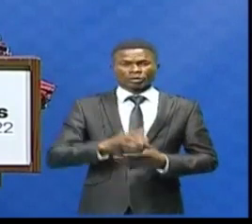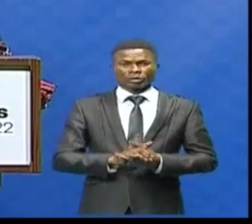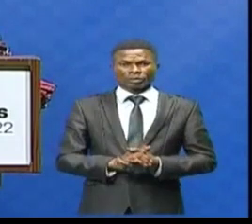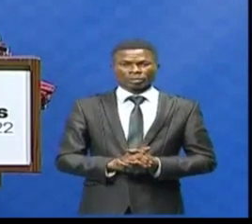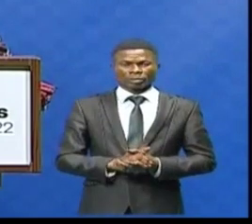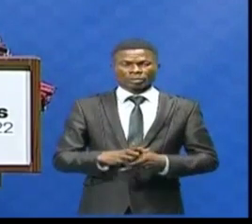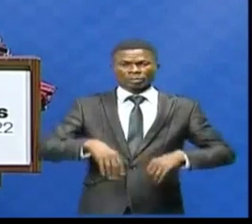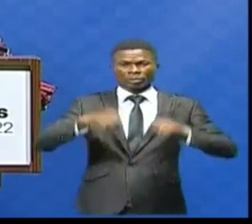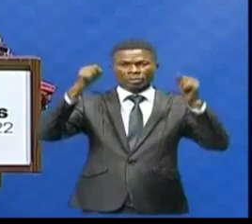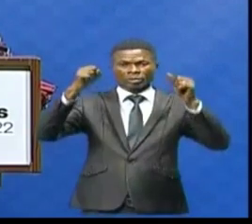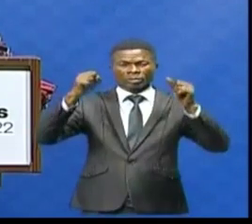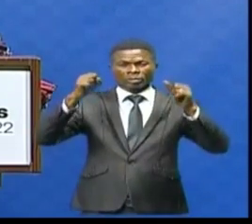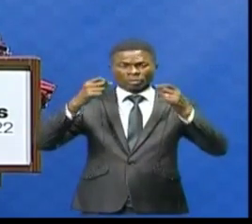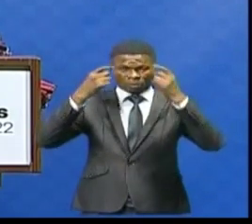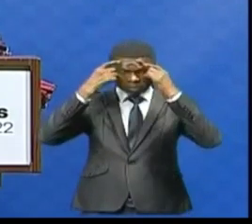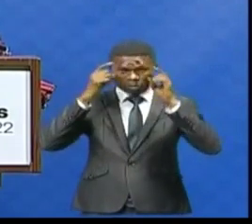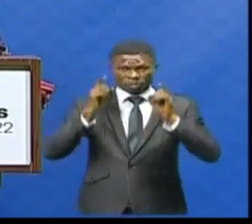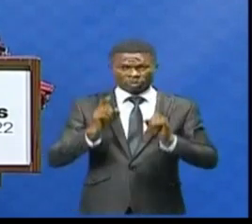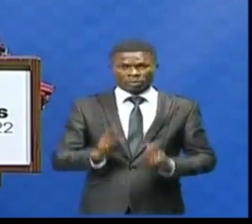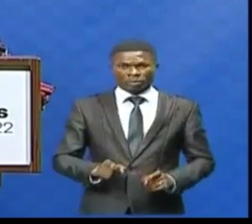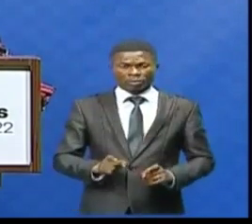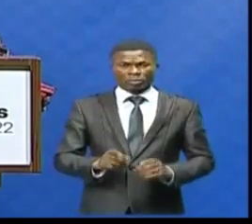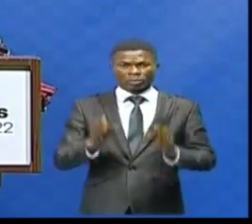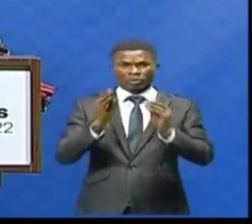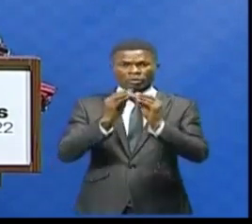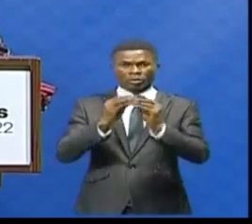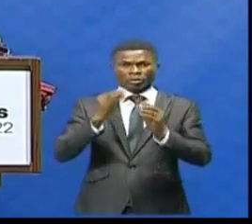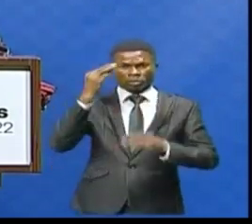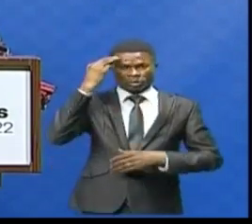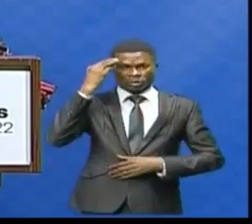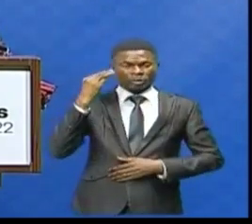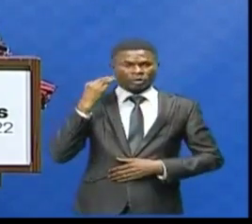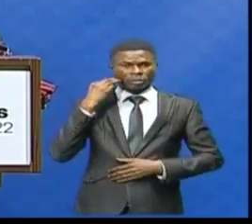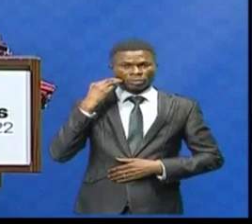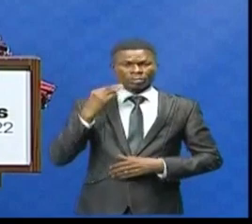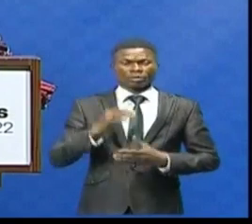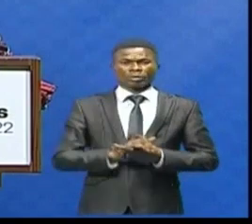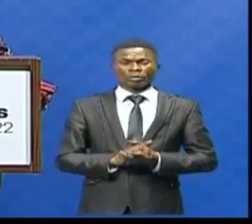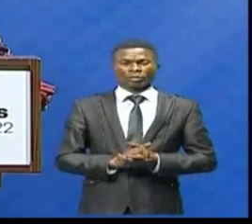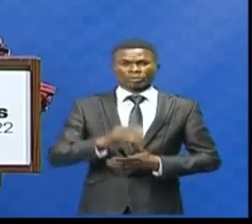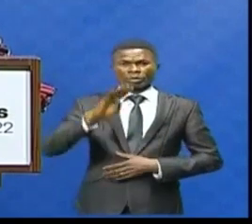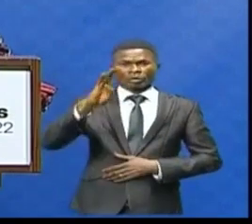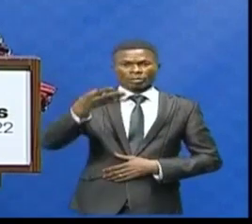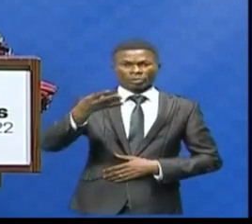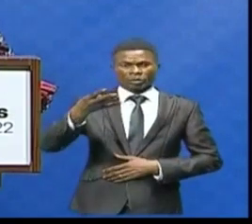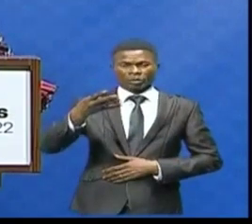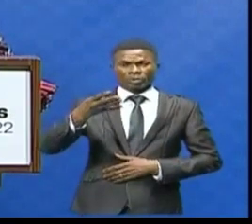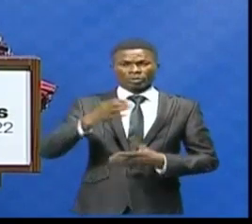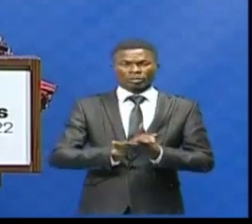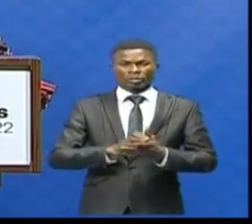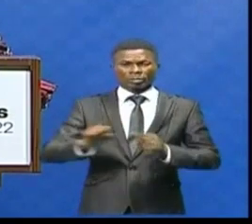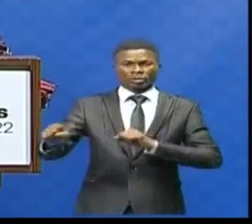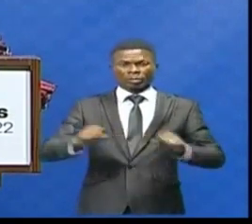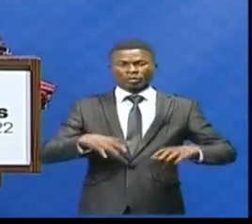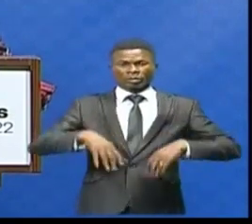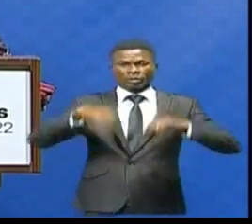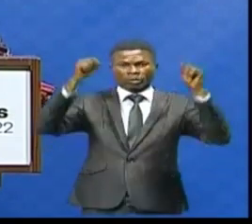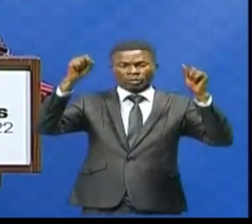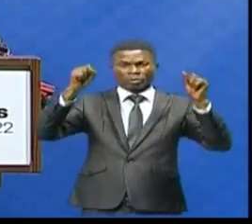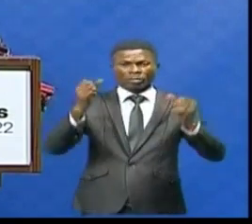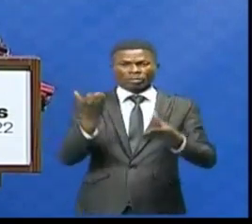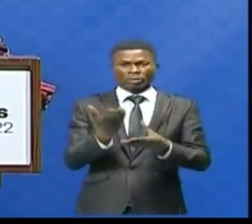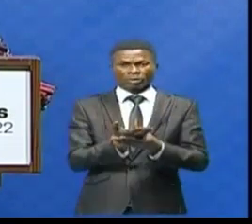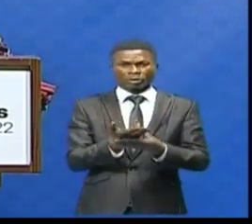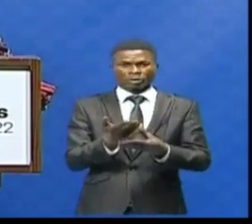approbation d'un relevé de décision du Conseil des ministres 4 examens et adoption des